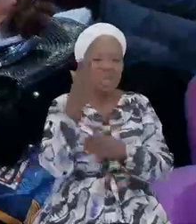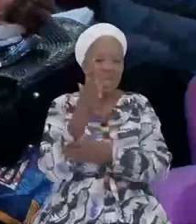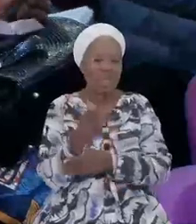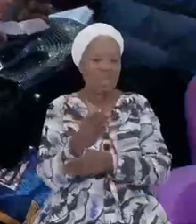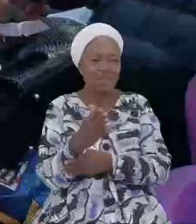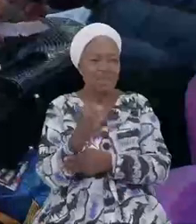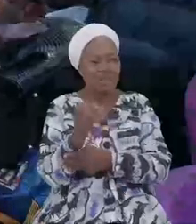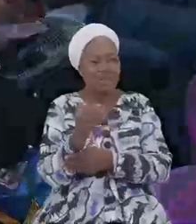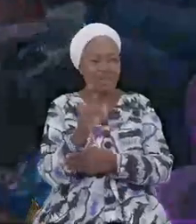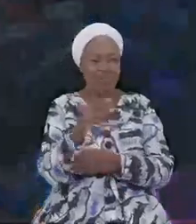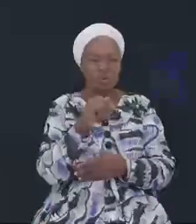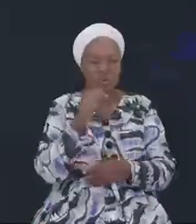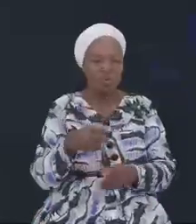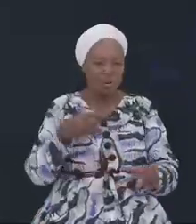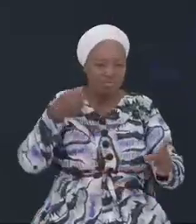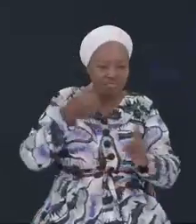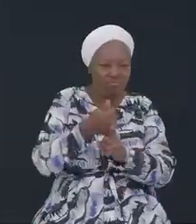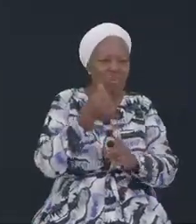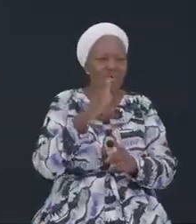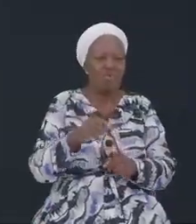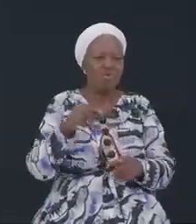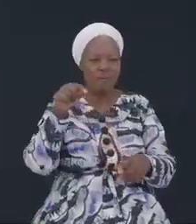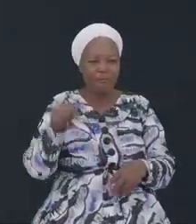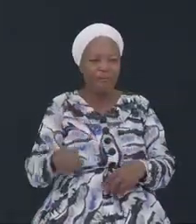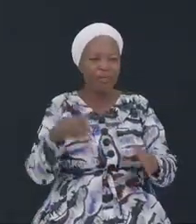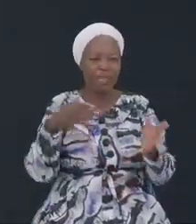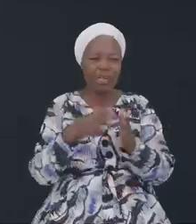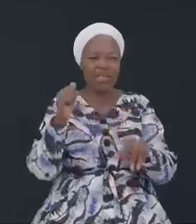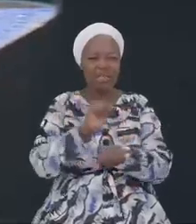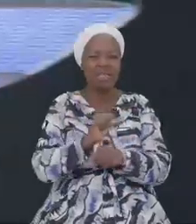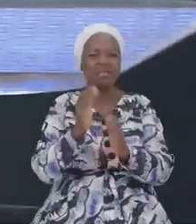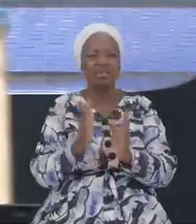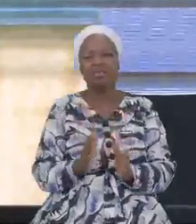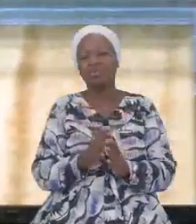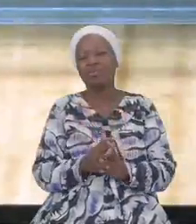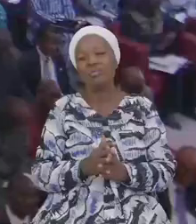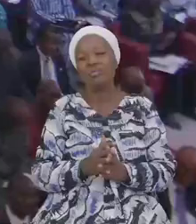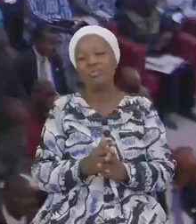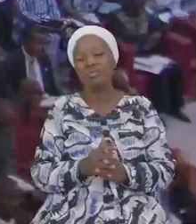pied ne heurte contre une pierre. Est-ce que vous me suivez?